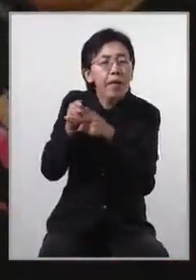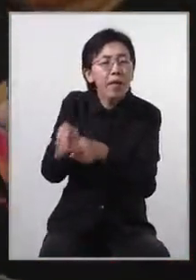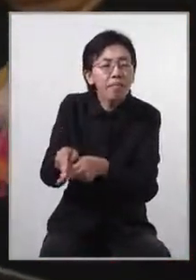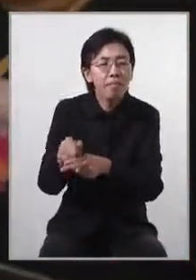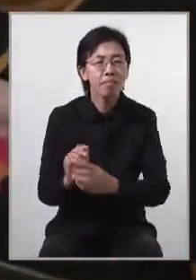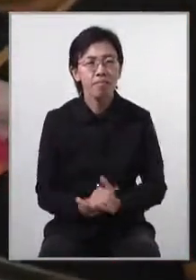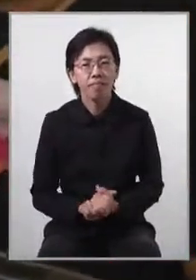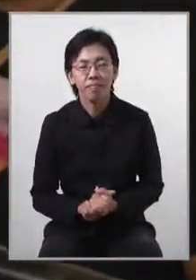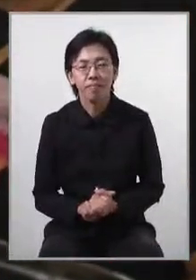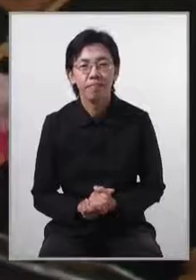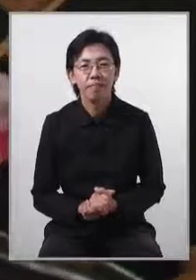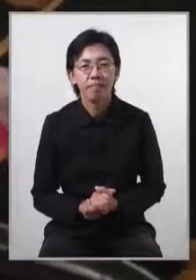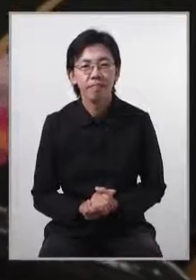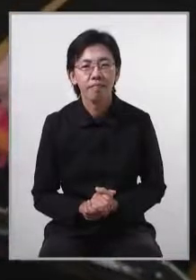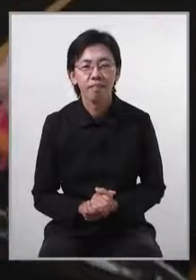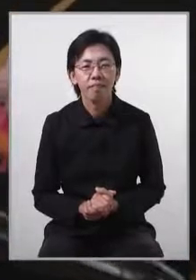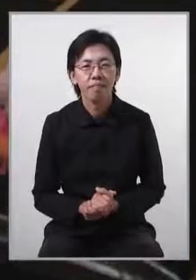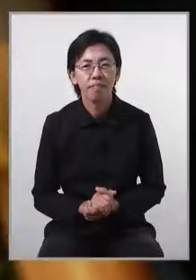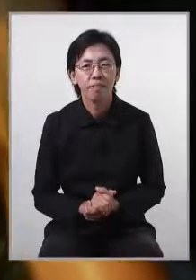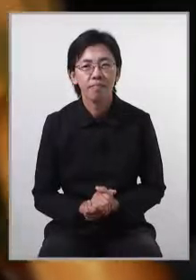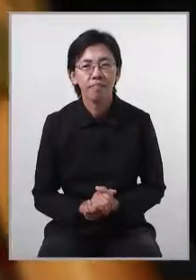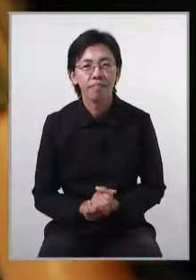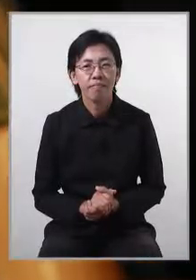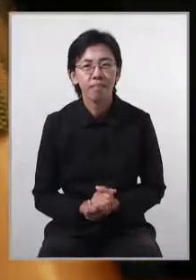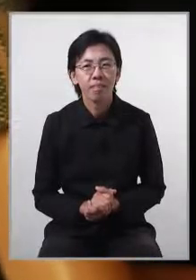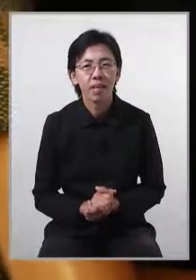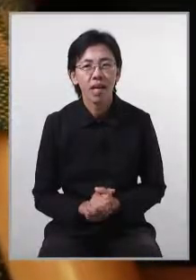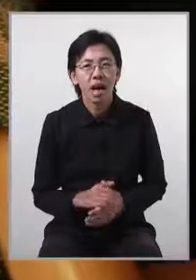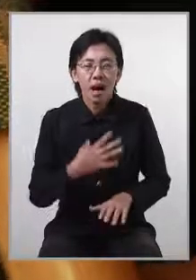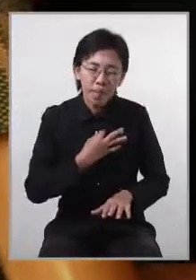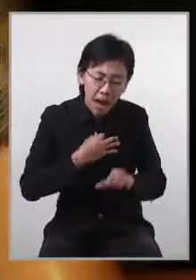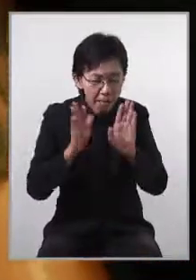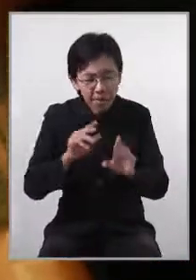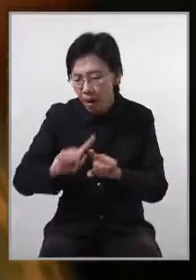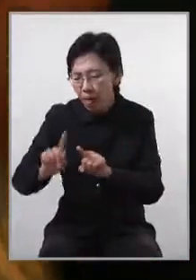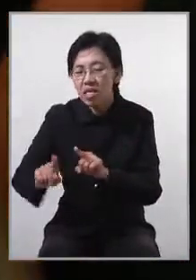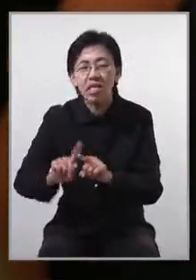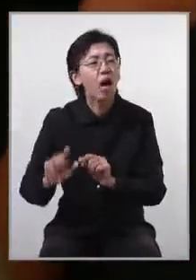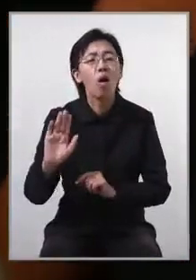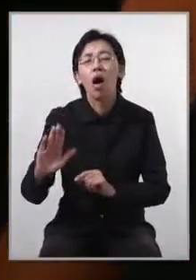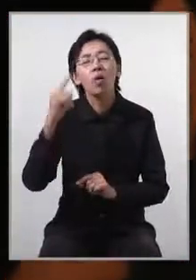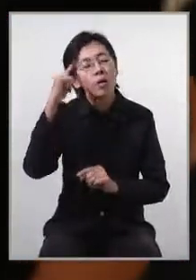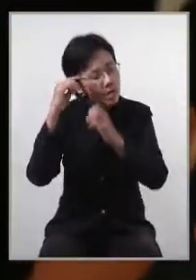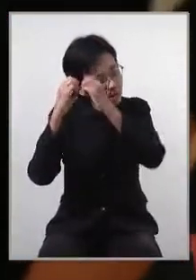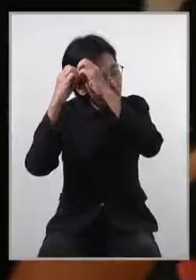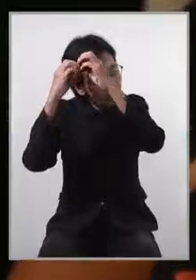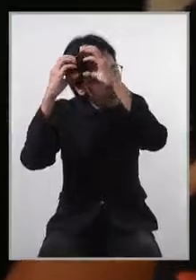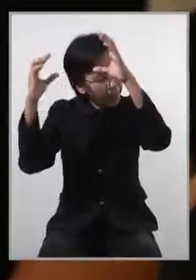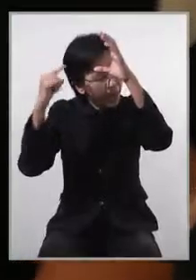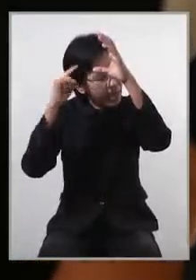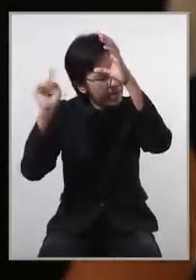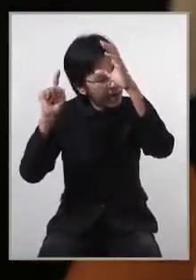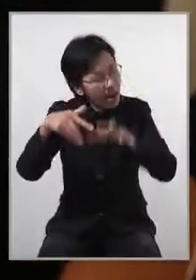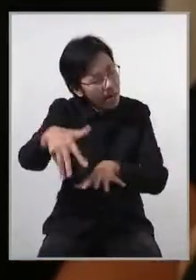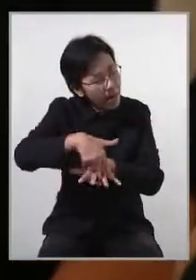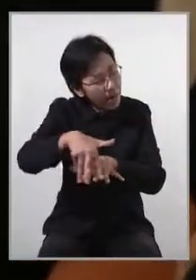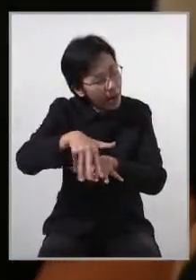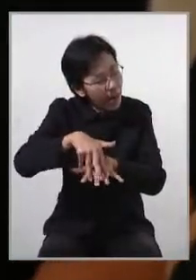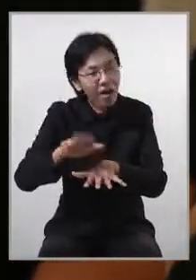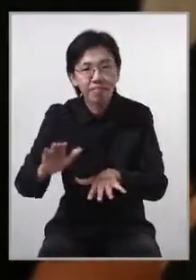ความว่าเขาจะจินตนาการกับลวดลายบนนี ้ครับ ก็แล้วแต่เขาฝันถึงอะไรบ้างค